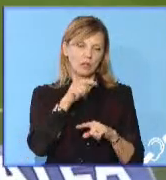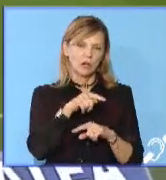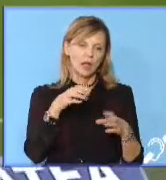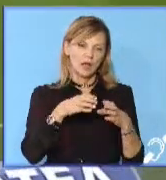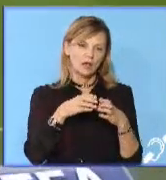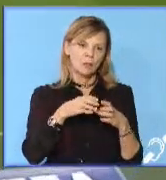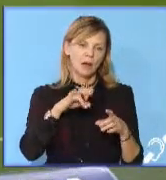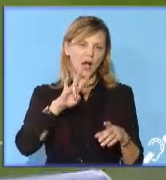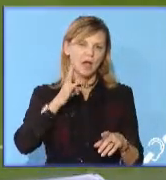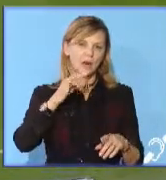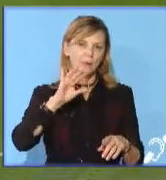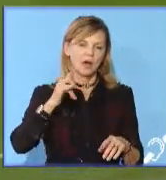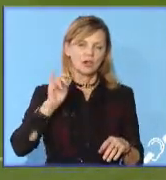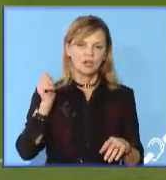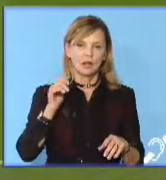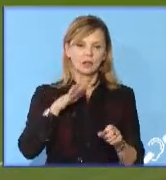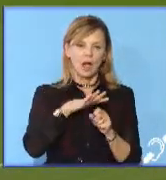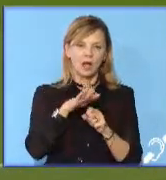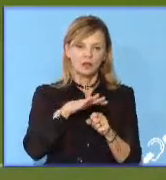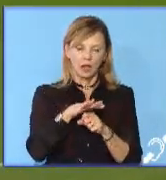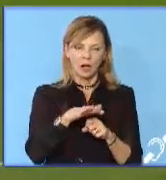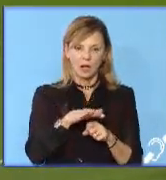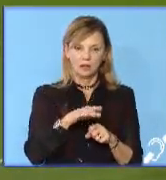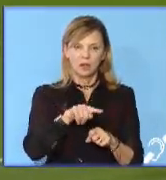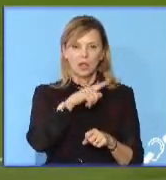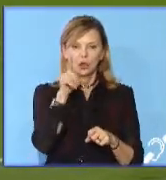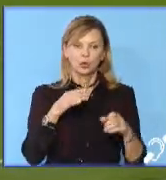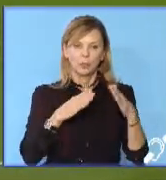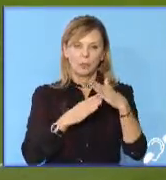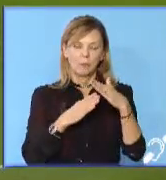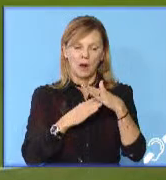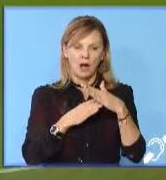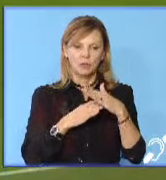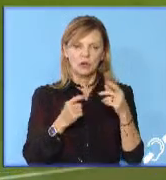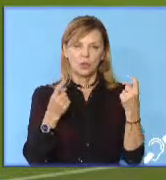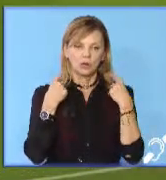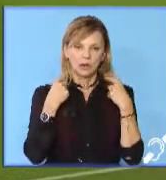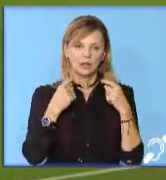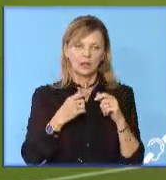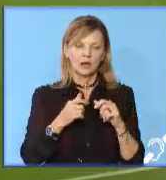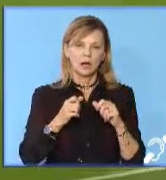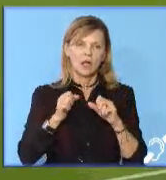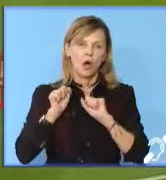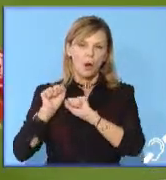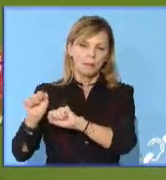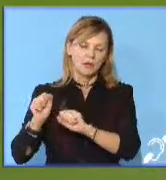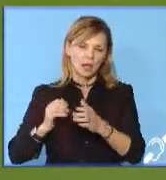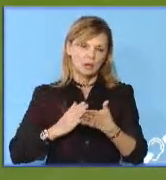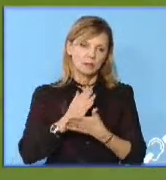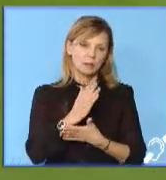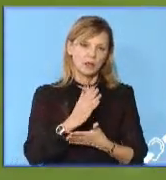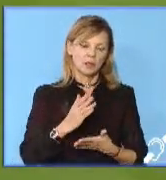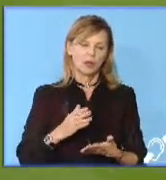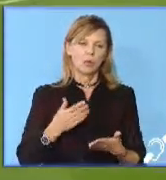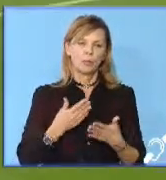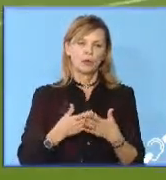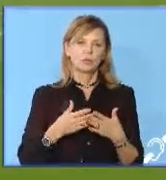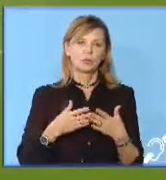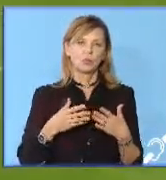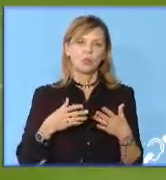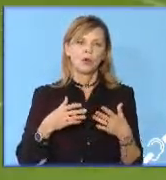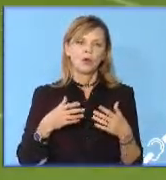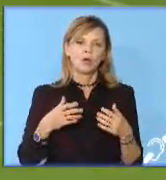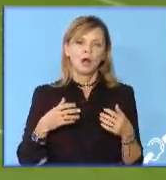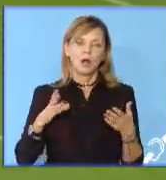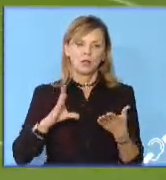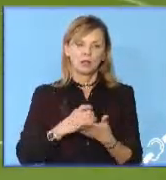Hermannstadt a început ceva mai agresiv decât în startul primei părți, repriza secundă. Oltenii s-au retras în apărare, decis să sacrifice orice pentru puncte